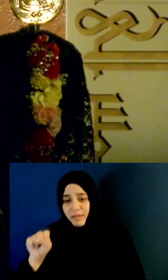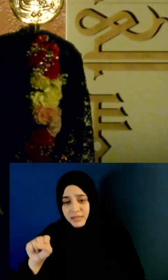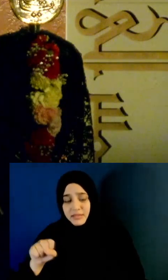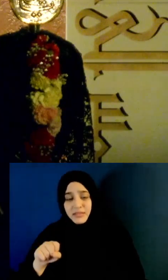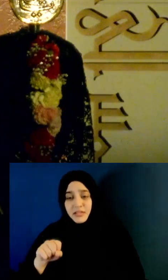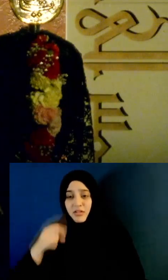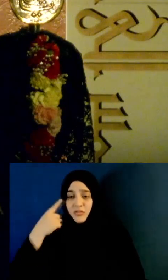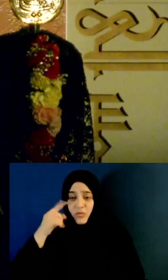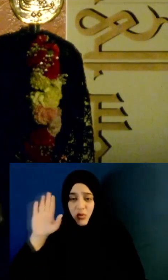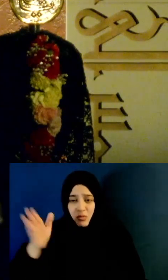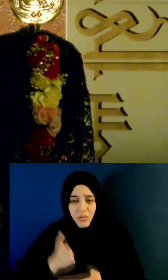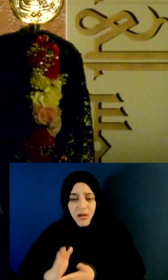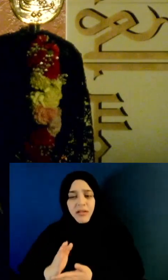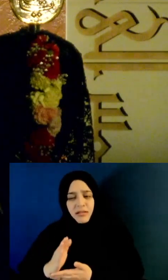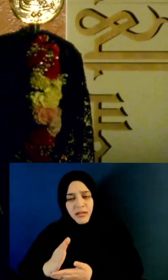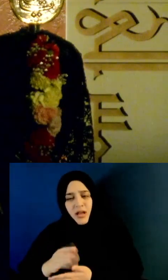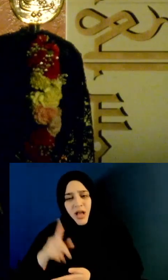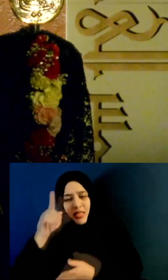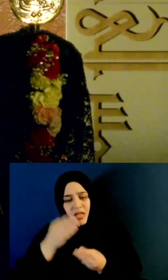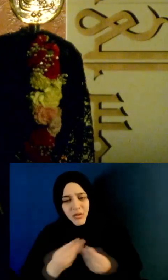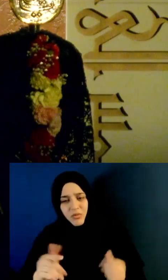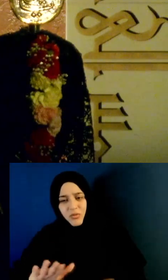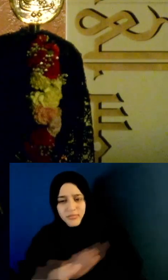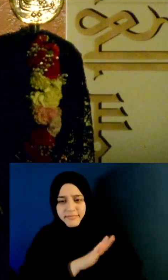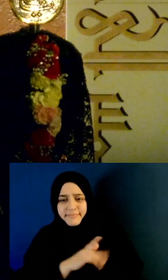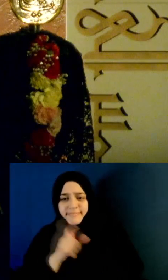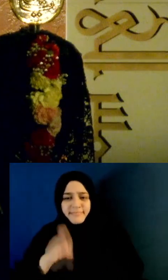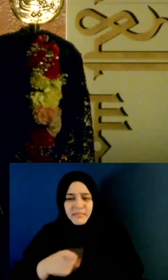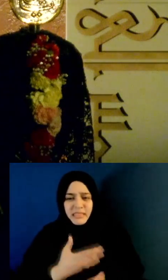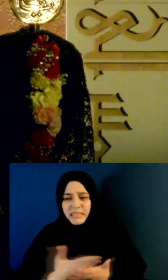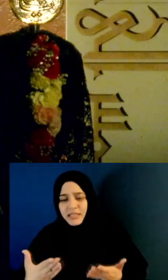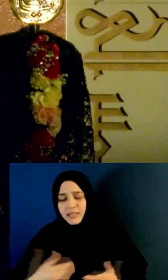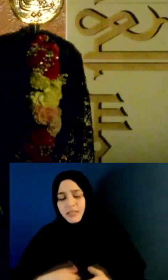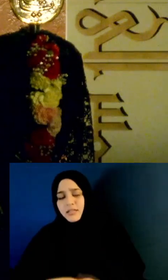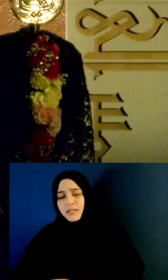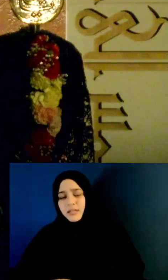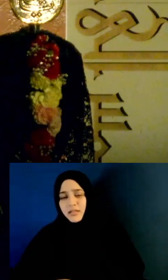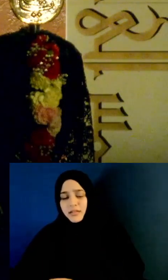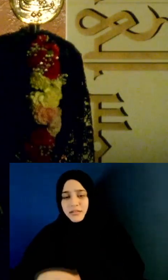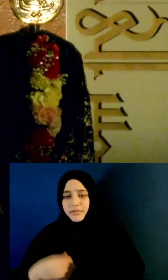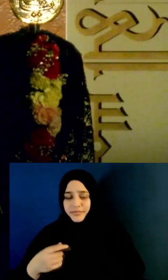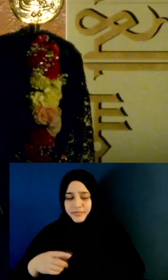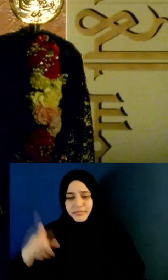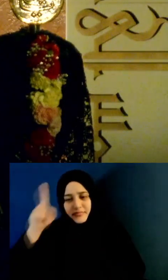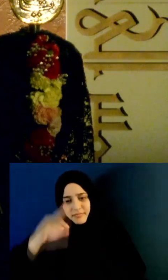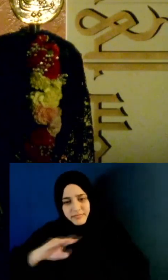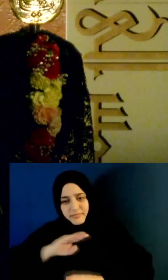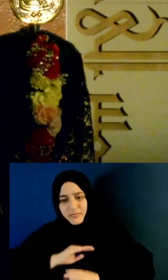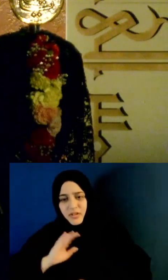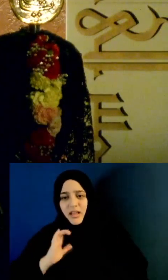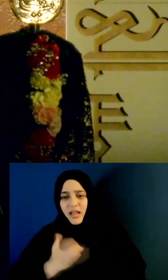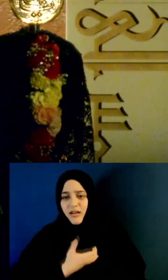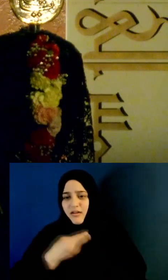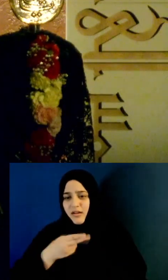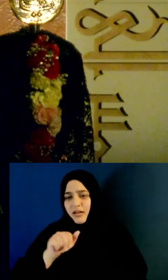inshallah. We all have our hajat. بحق عباس. May Allah fulfill our hajat.